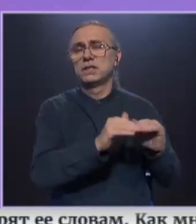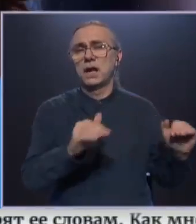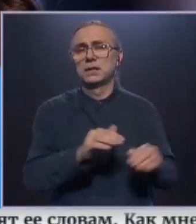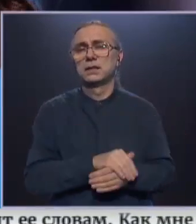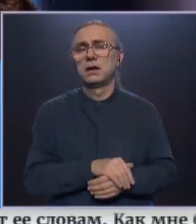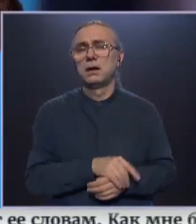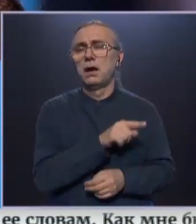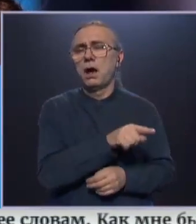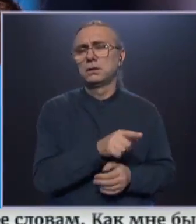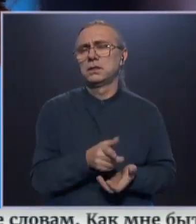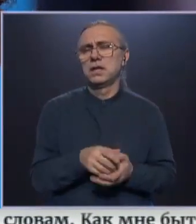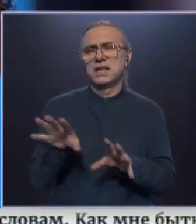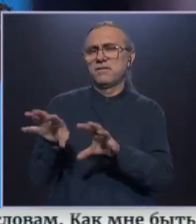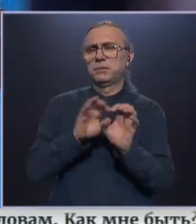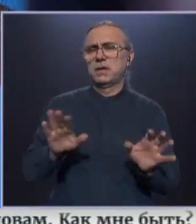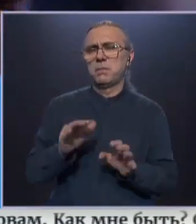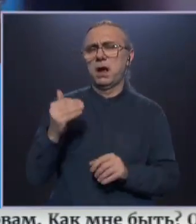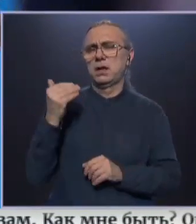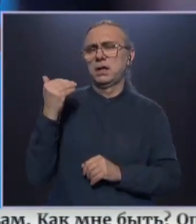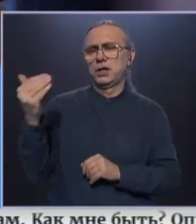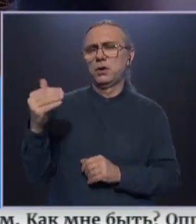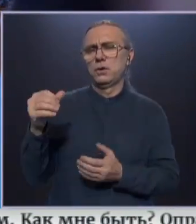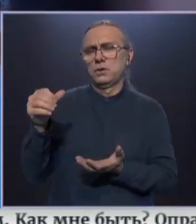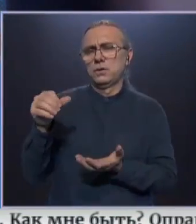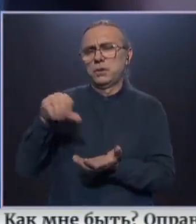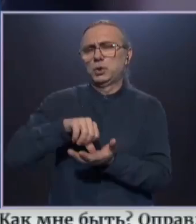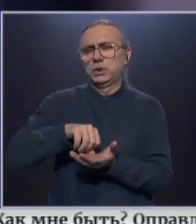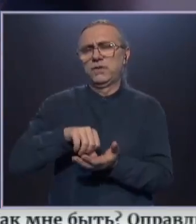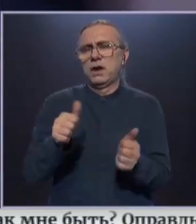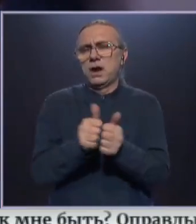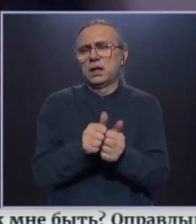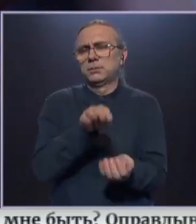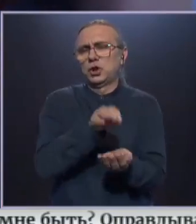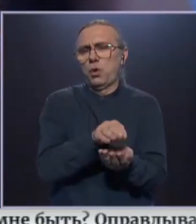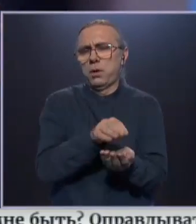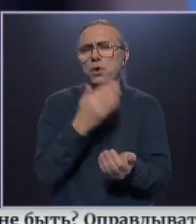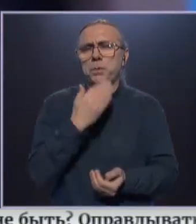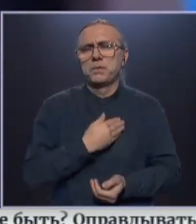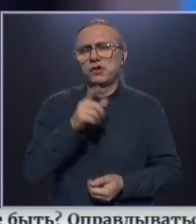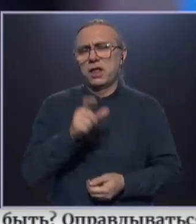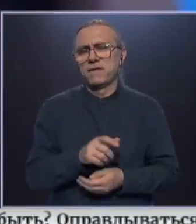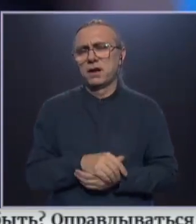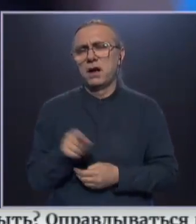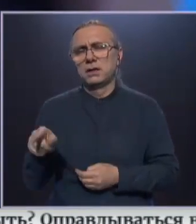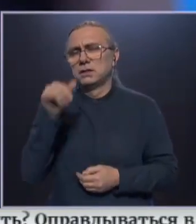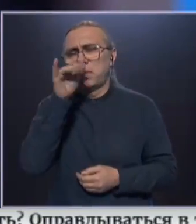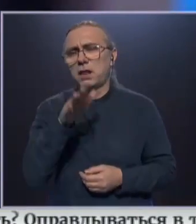не воспринимали вообще ее присутствие рядом с гробом любимого человека. Вот это была трагедия. Она не смогла с ним прийти проститься.